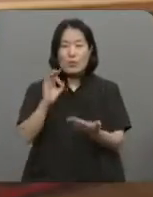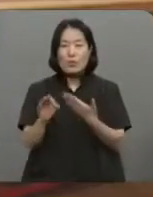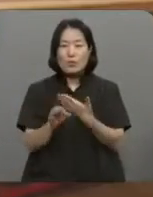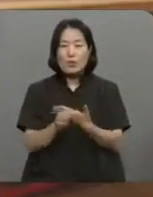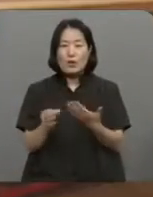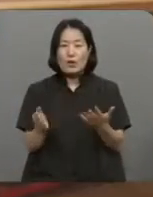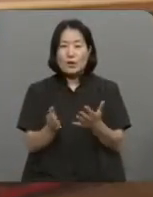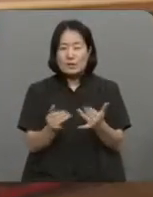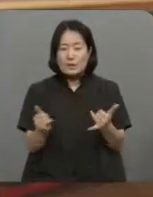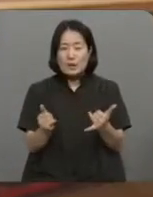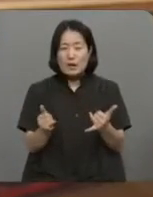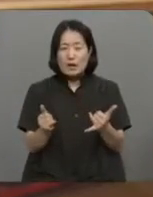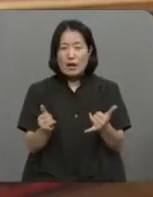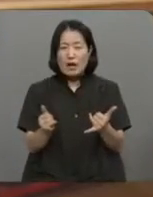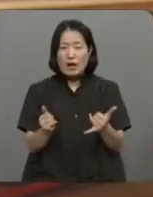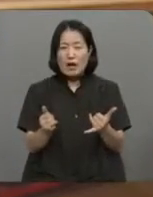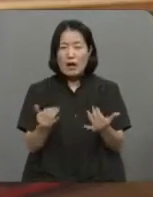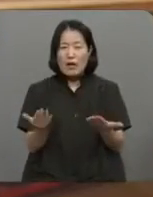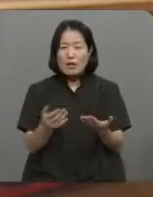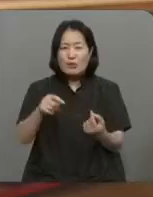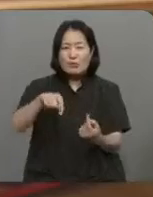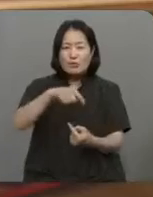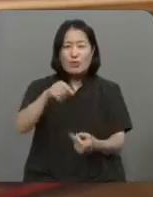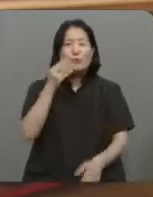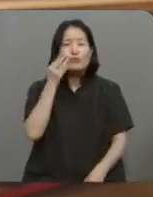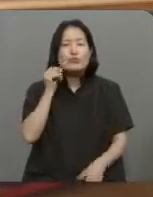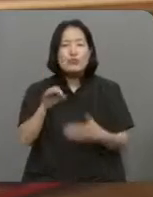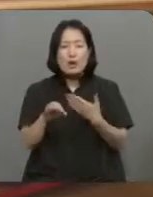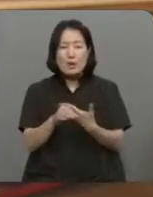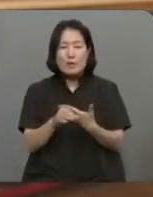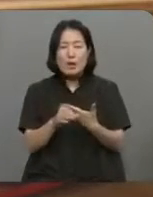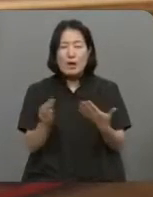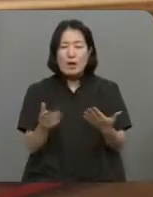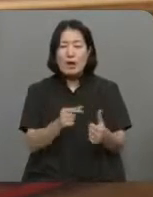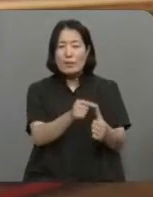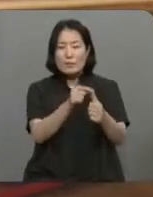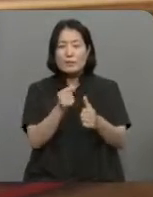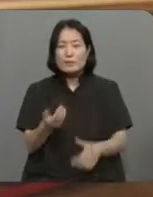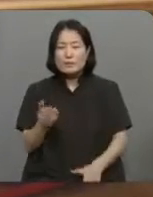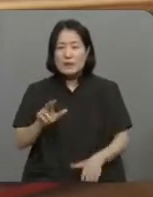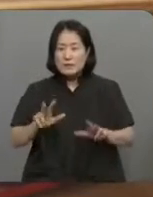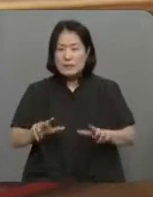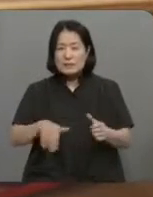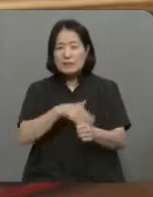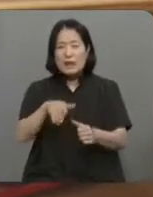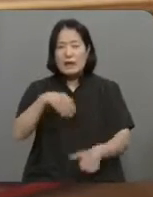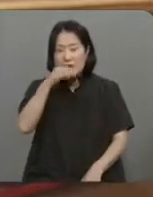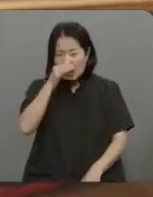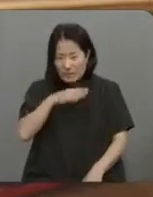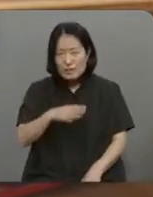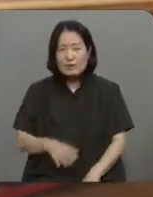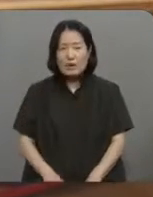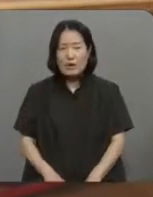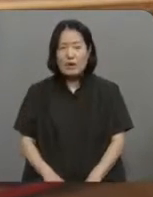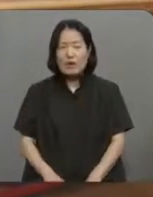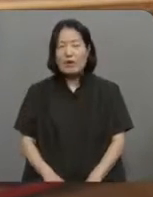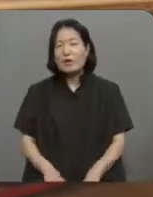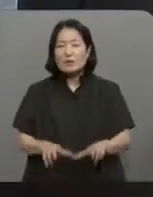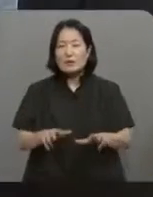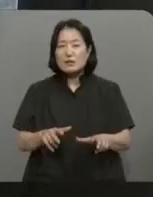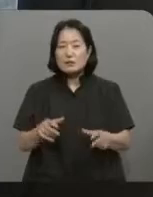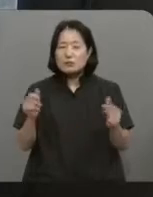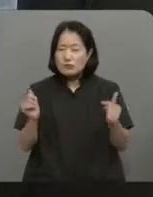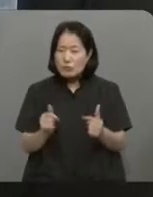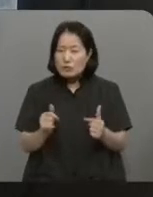종업원도 쓰고 업주도 살아나가는데 지금 너무 힘들으니까 일단은 인건비 줄이는 일 외에는 없는 것